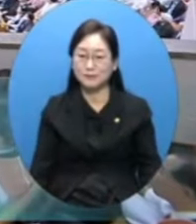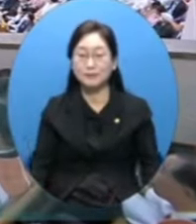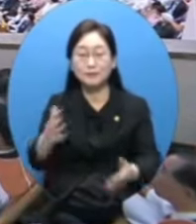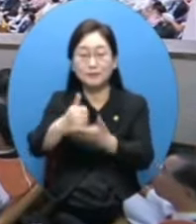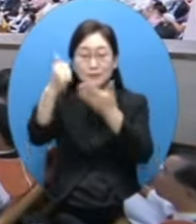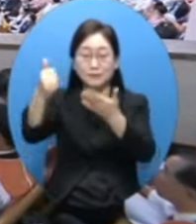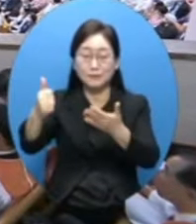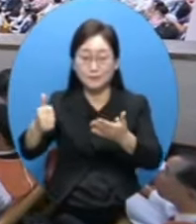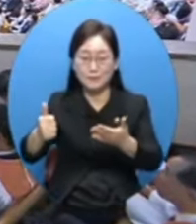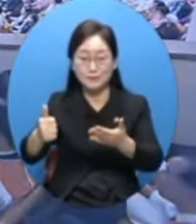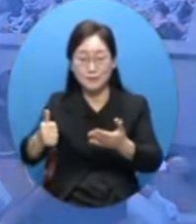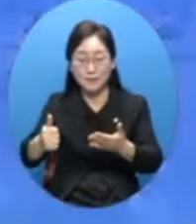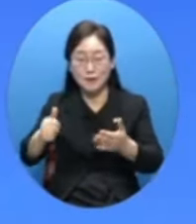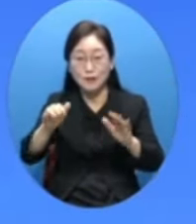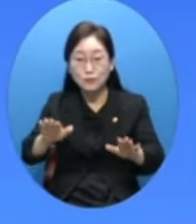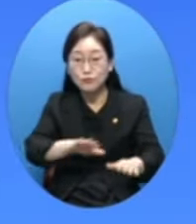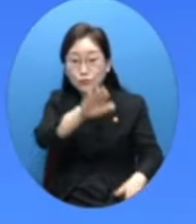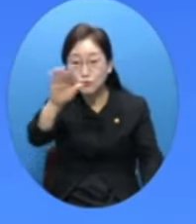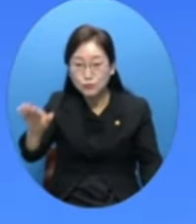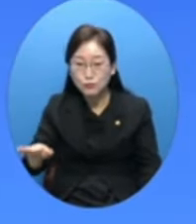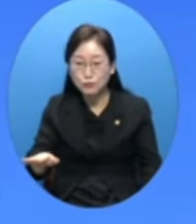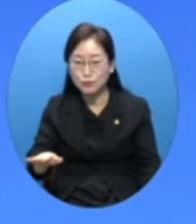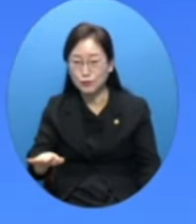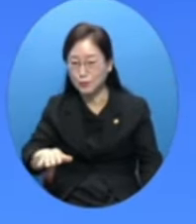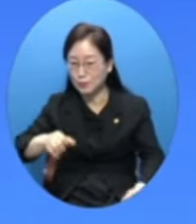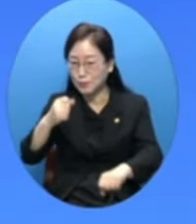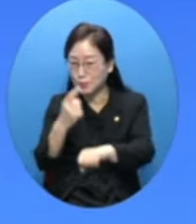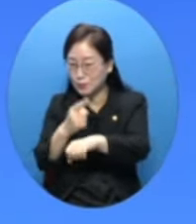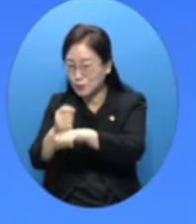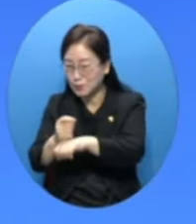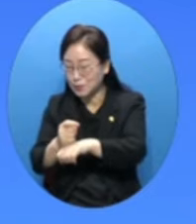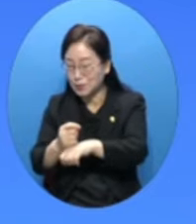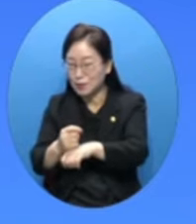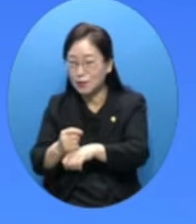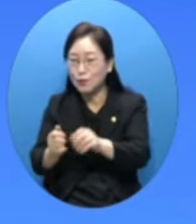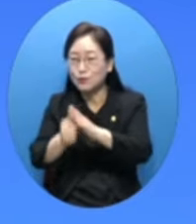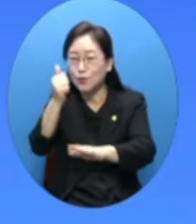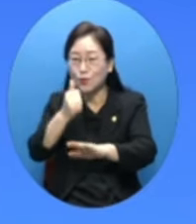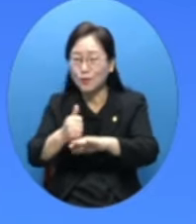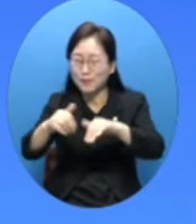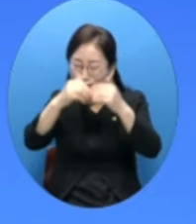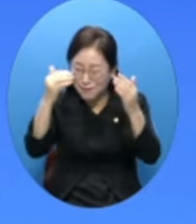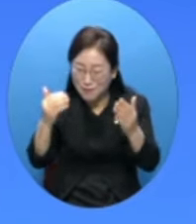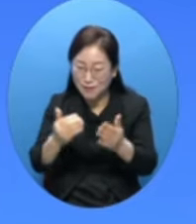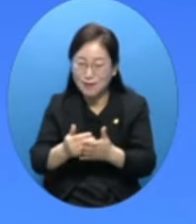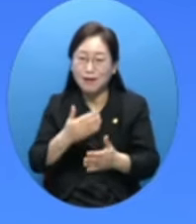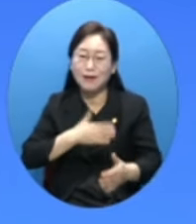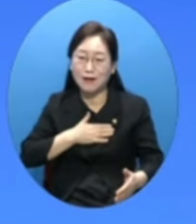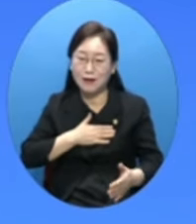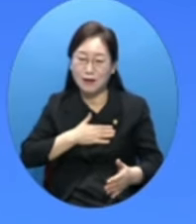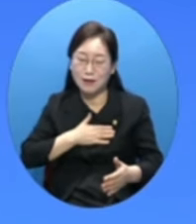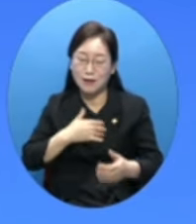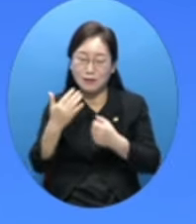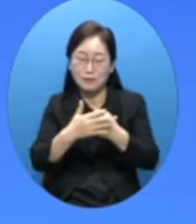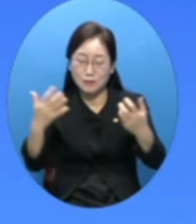주님께서 예정하신 때 우리의 모든 소원을 다 이루어 주시고 우리를 주님의 은혜로 충만하게 만들어 주실